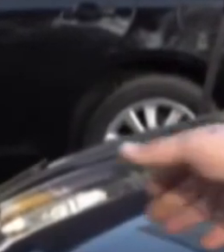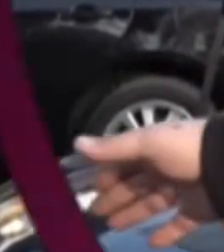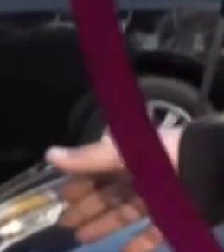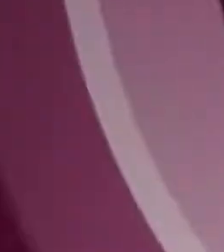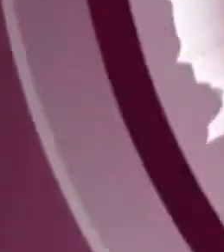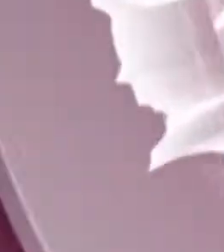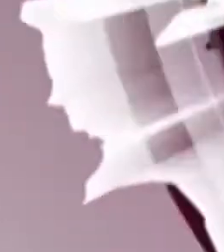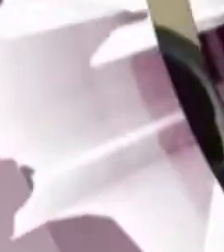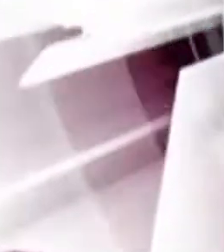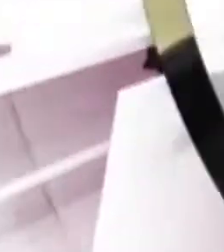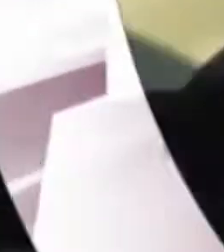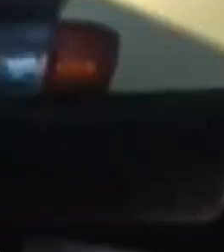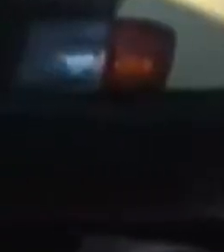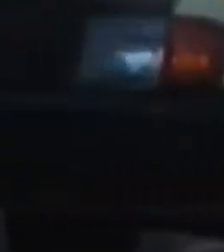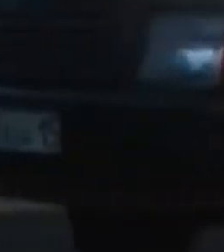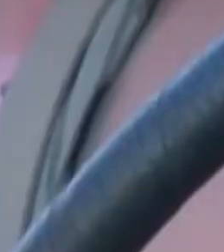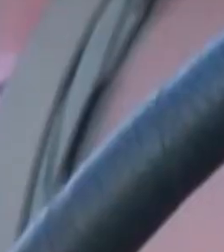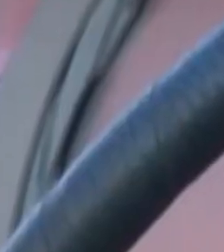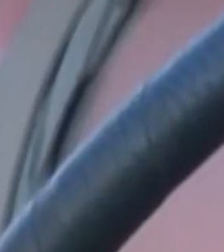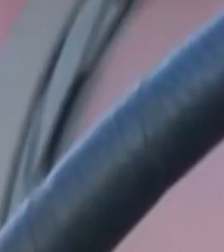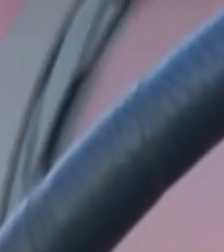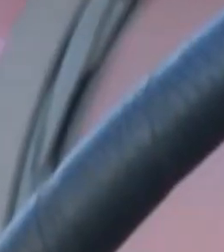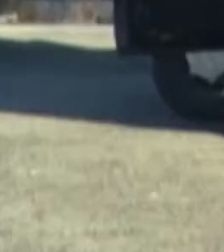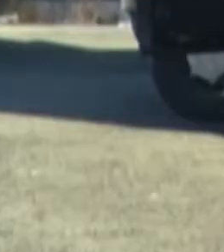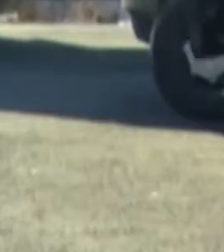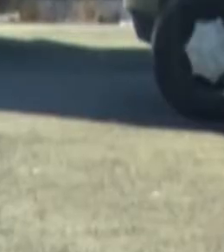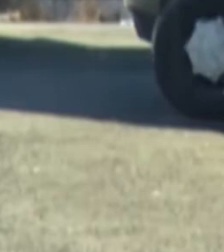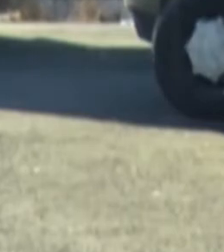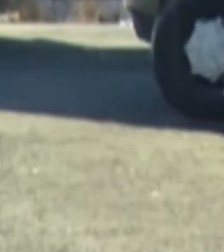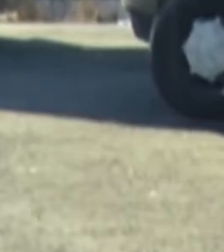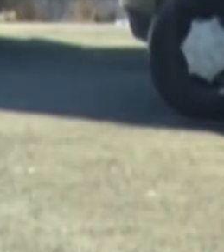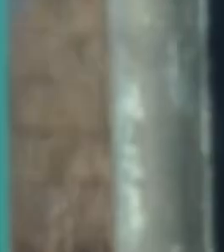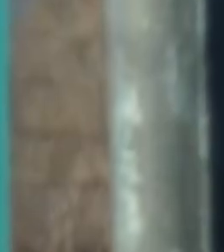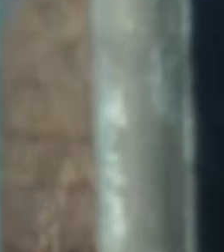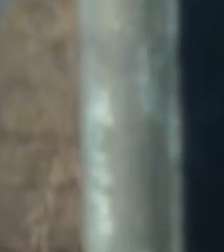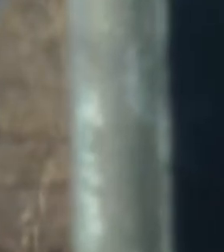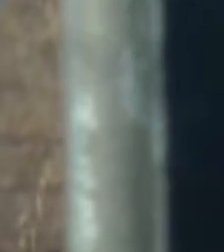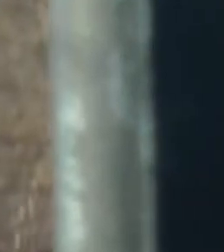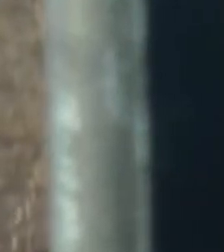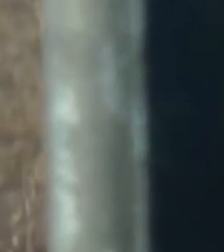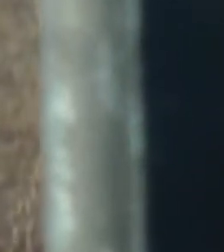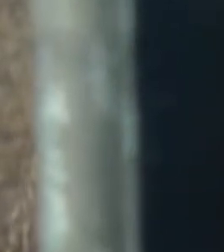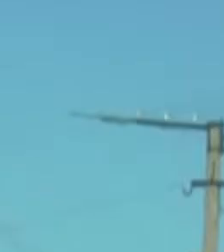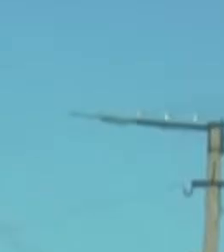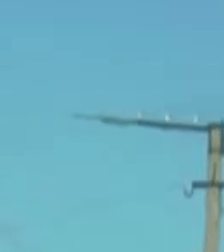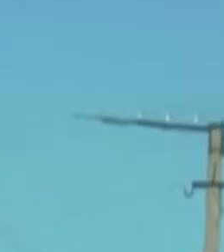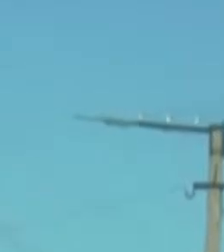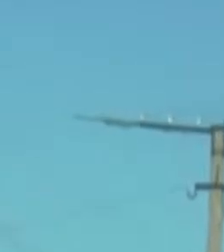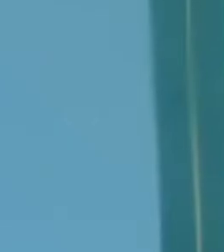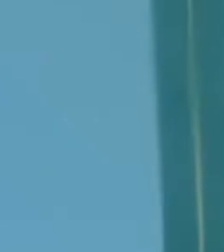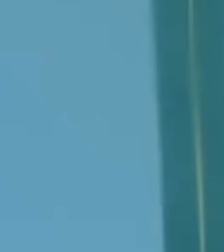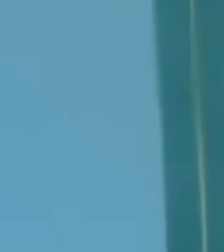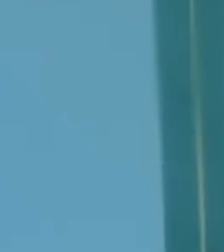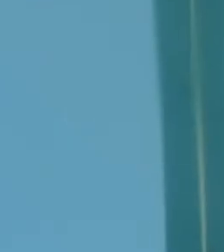руки. В Североказахстанской области автолюбители бьют тревогу. В регионе резко подорожал газ. Как